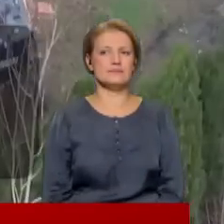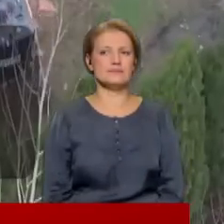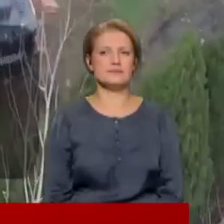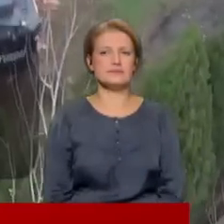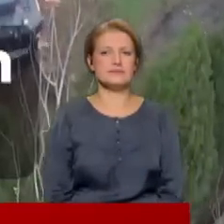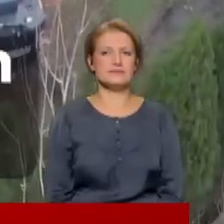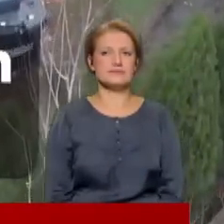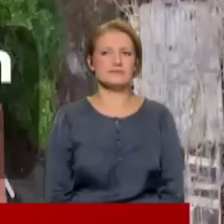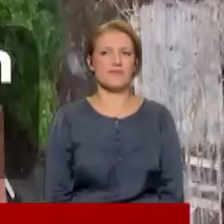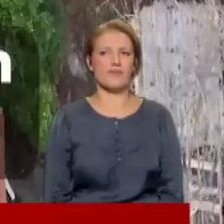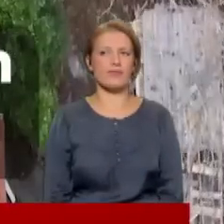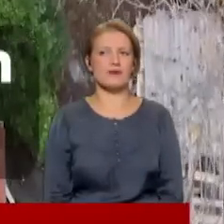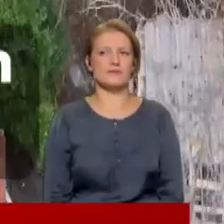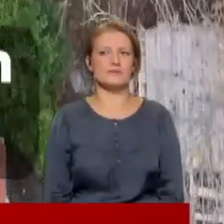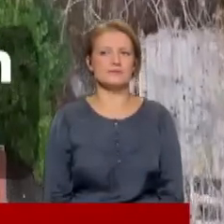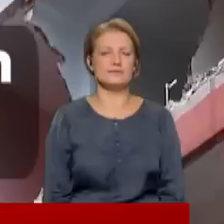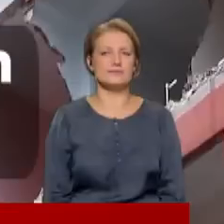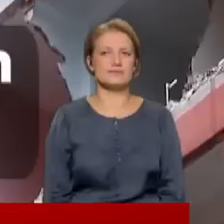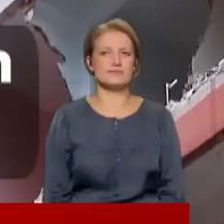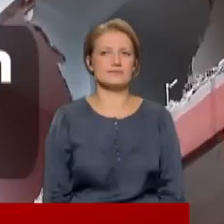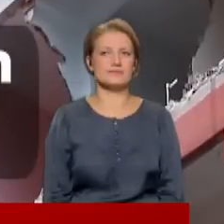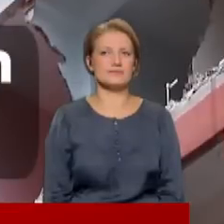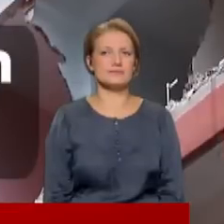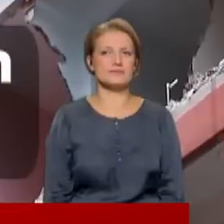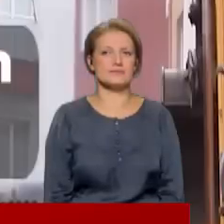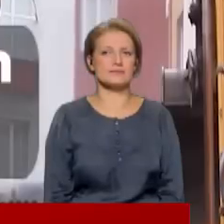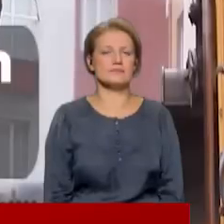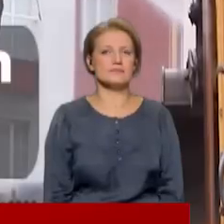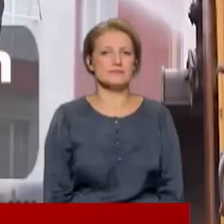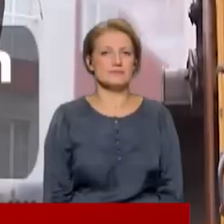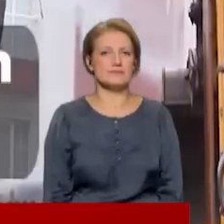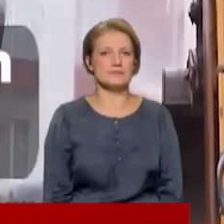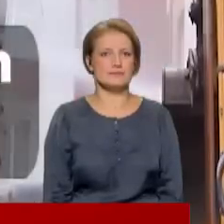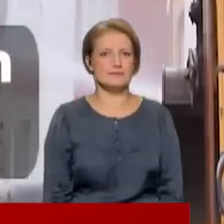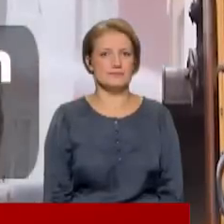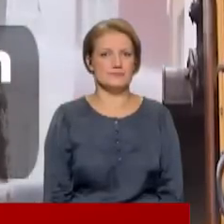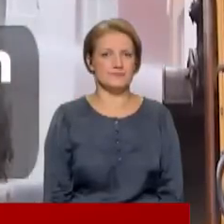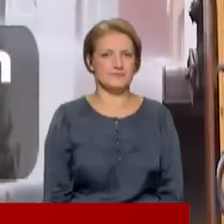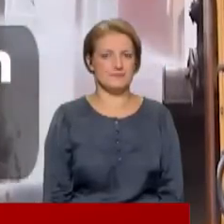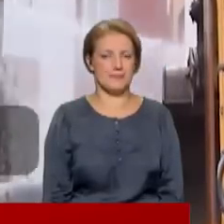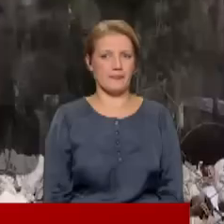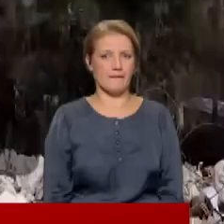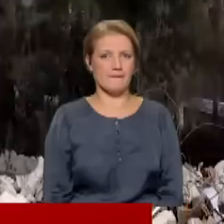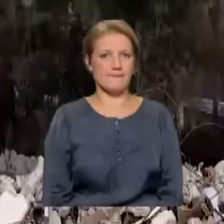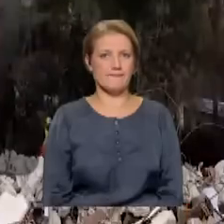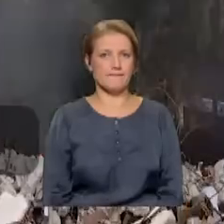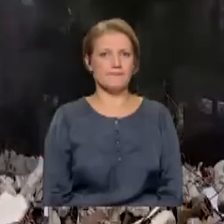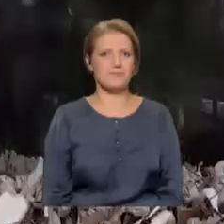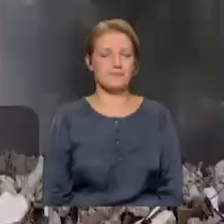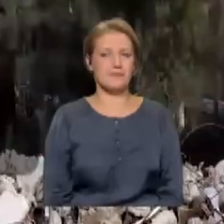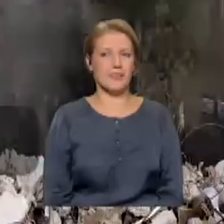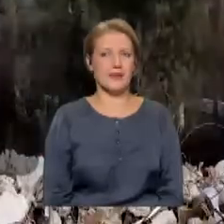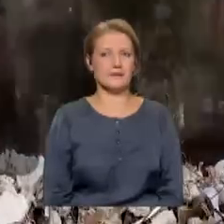tür engellerle karşılaşmışsak bunları bertaraf edecek, bir an önce işi hızlandıracak tedbirleri alıp bu yasayı da